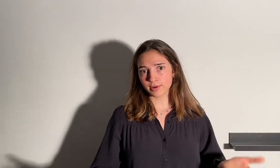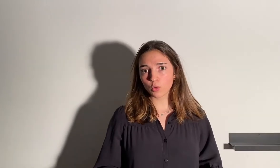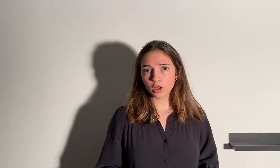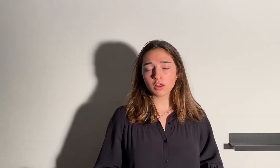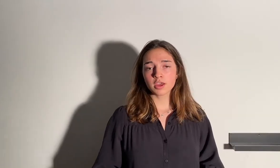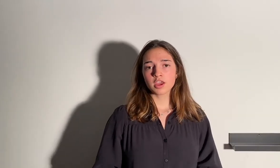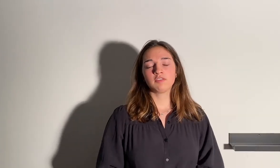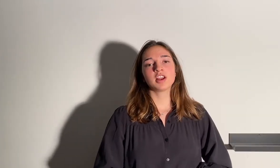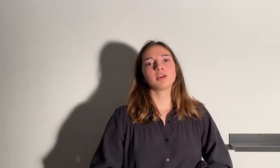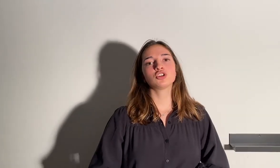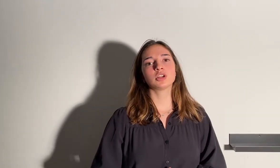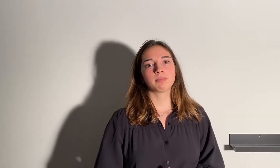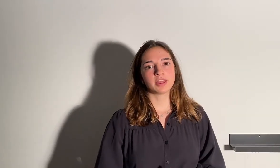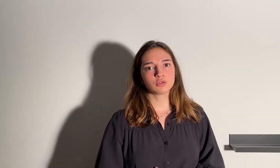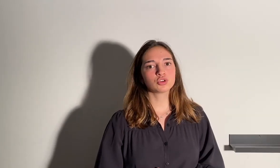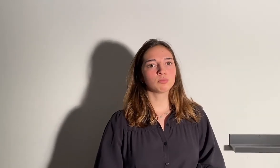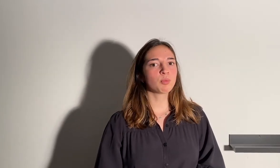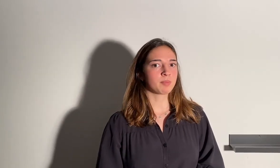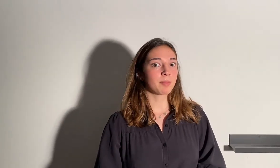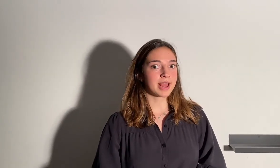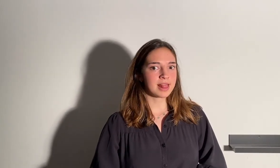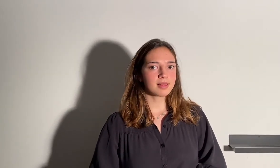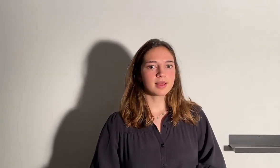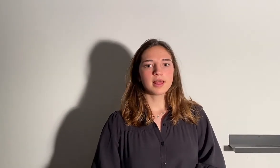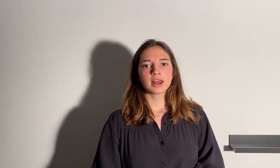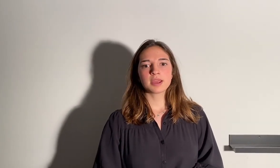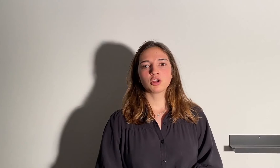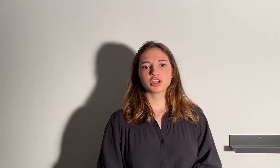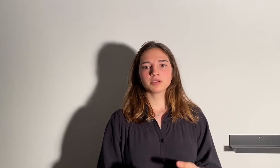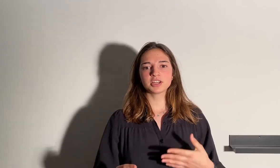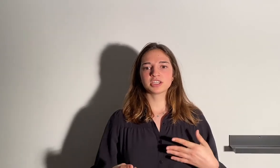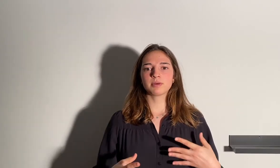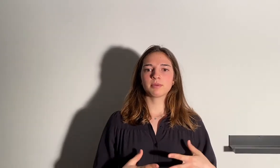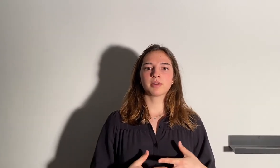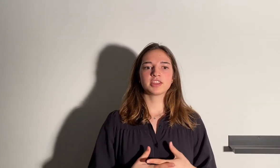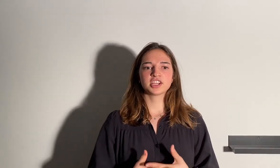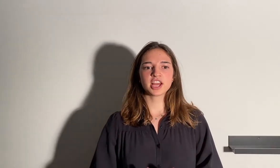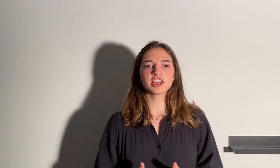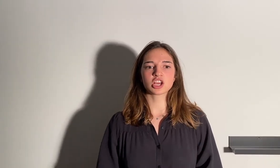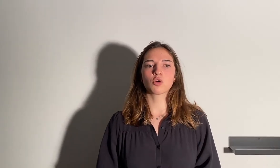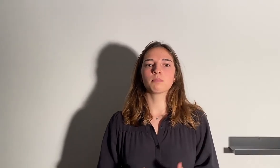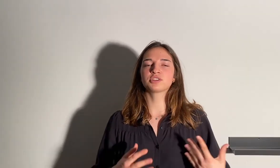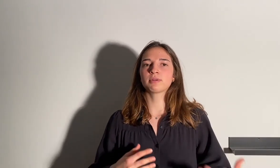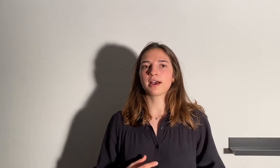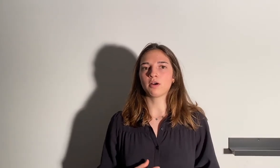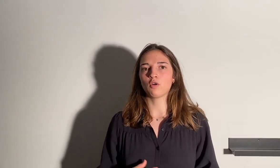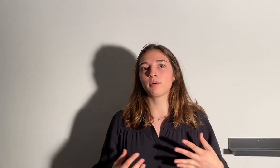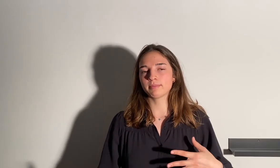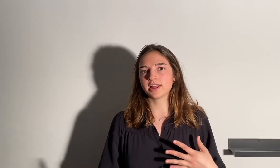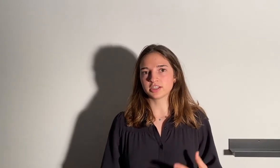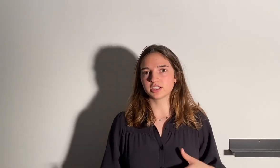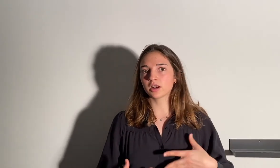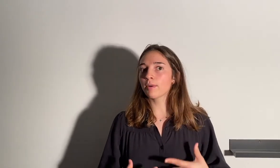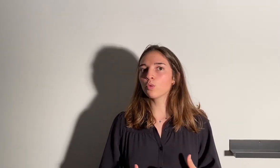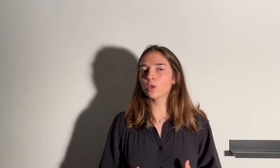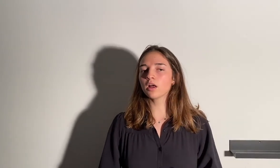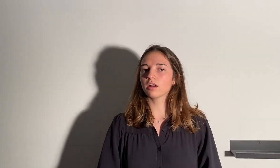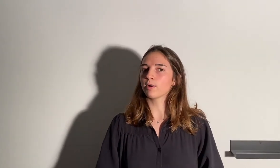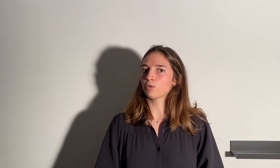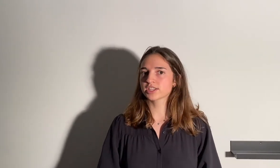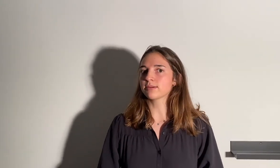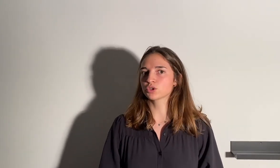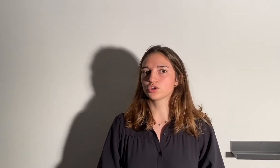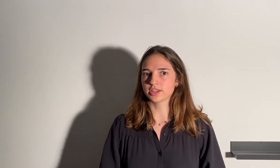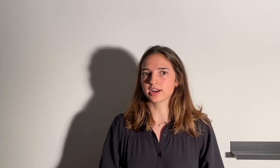que hi ha en cada beguda i, finalment, doncs, aprendre a construir el meu propi aparell. La hipòtesi principalment plantejada és que com més blava o vermella sigui